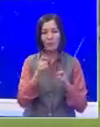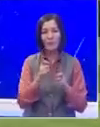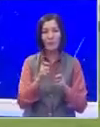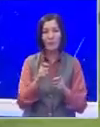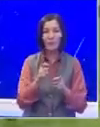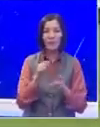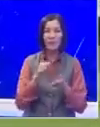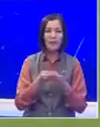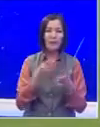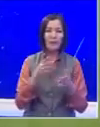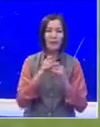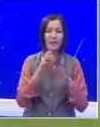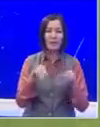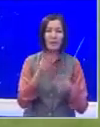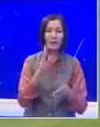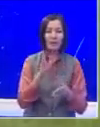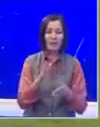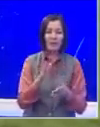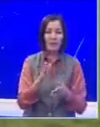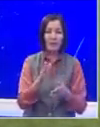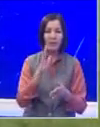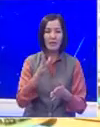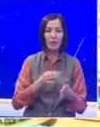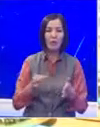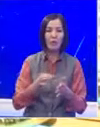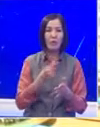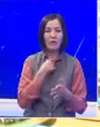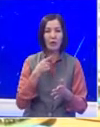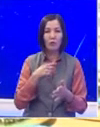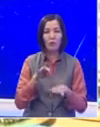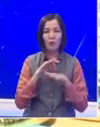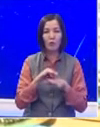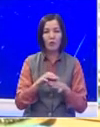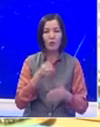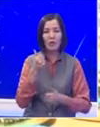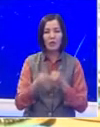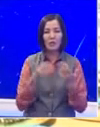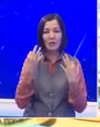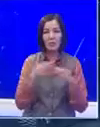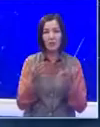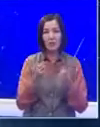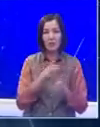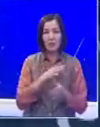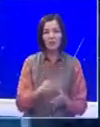бағалы сыйлықтар мен марапатталады. Әрі алда облыс орталығында өтетін жарыстарға жолдама